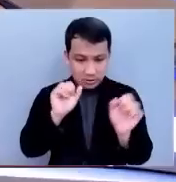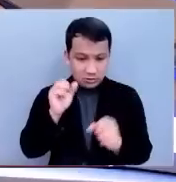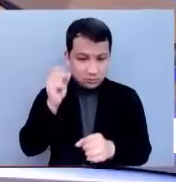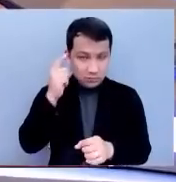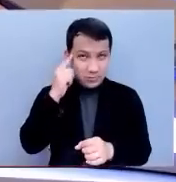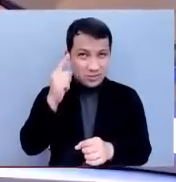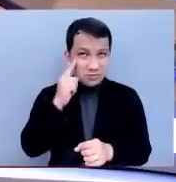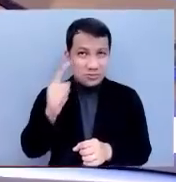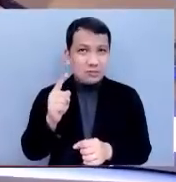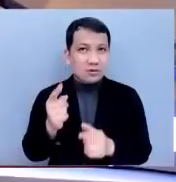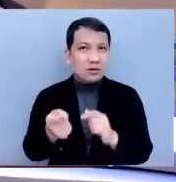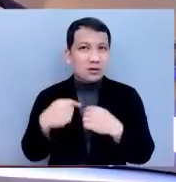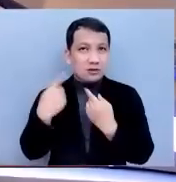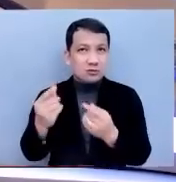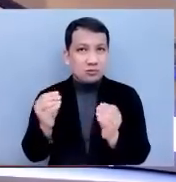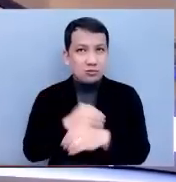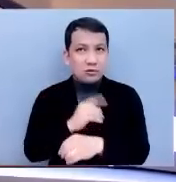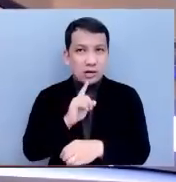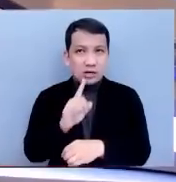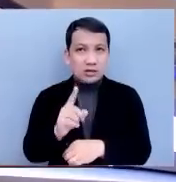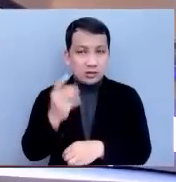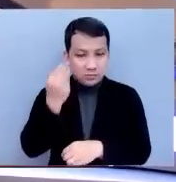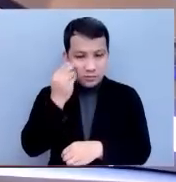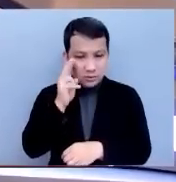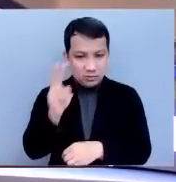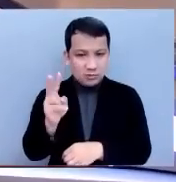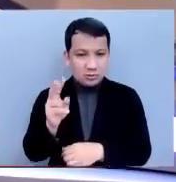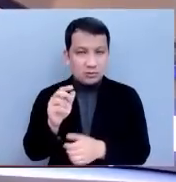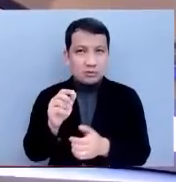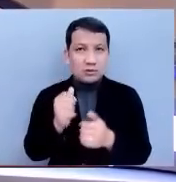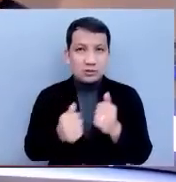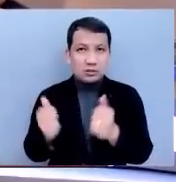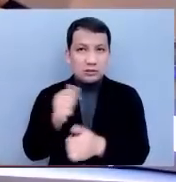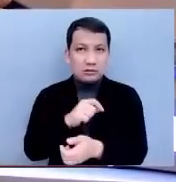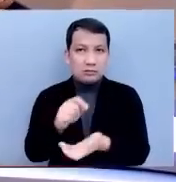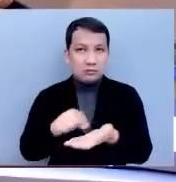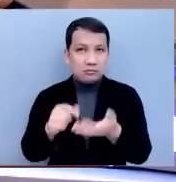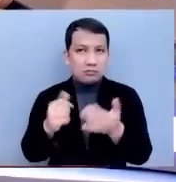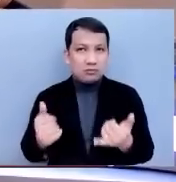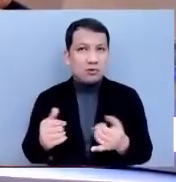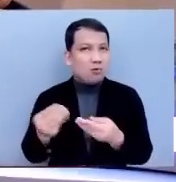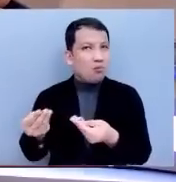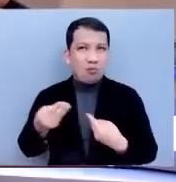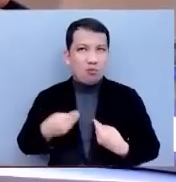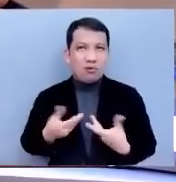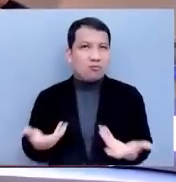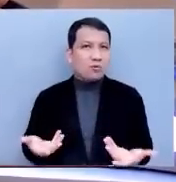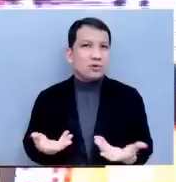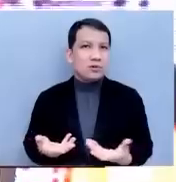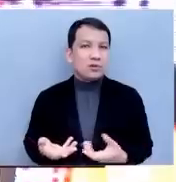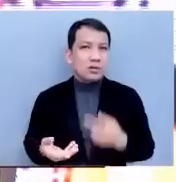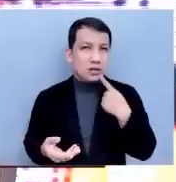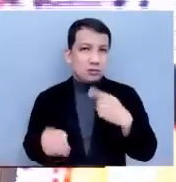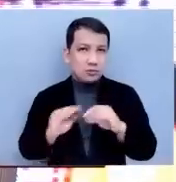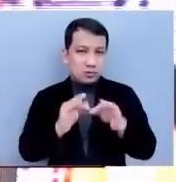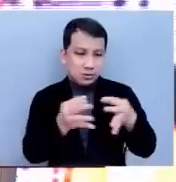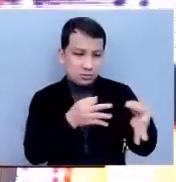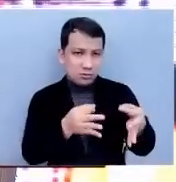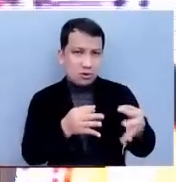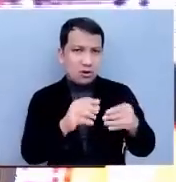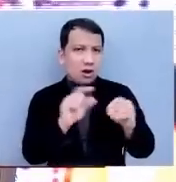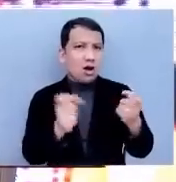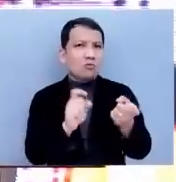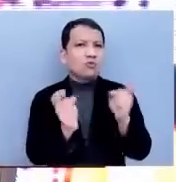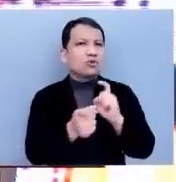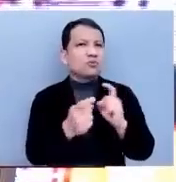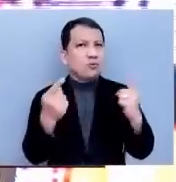mula sa opisina ni Senator Mark Villar na siyang author ng bill, wala pa siyang binibigay sa ating clean copy. Kasi I suppose yung clean chair dun is paano na-resolve ang